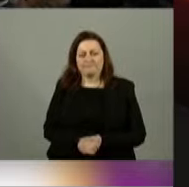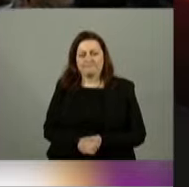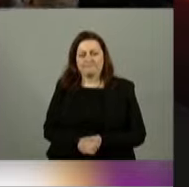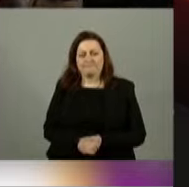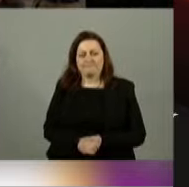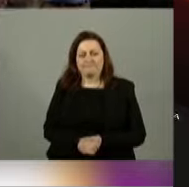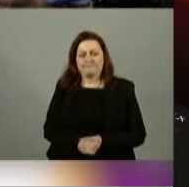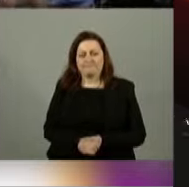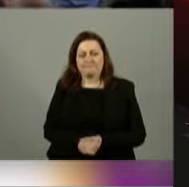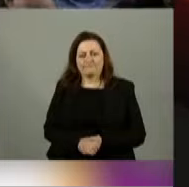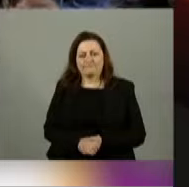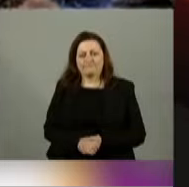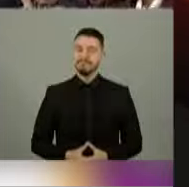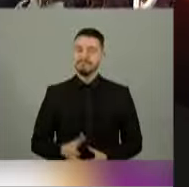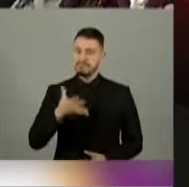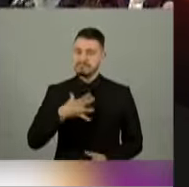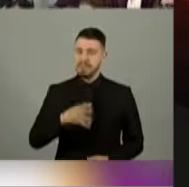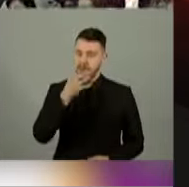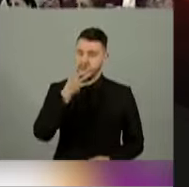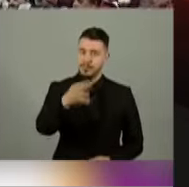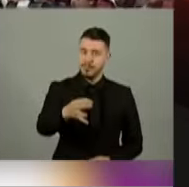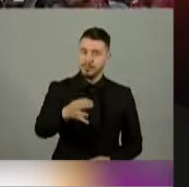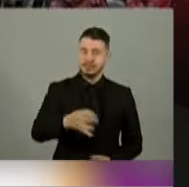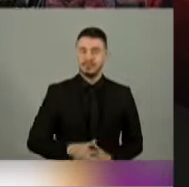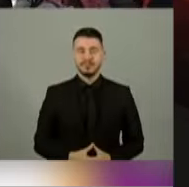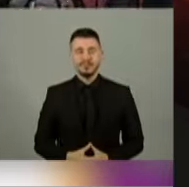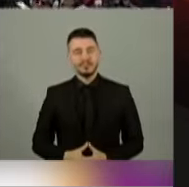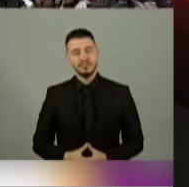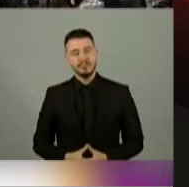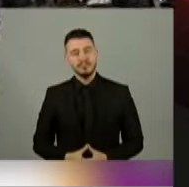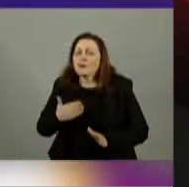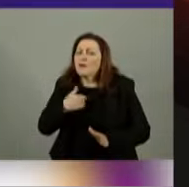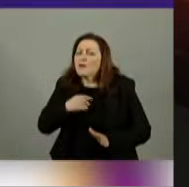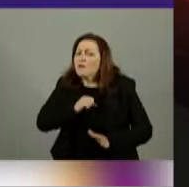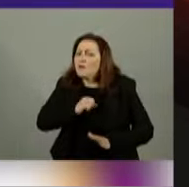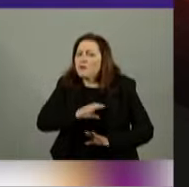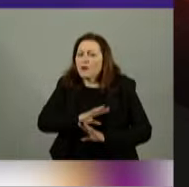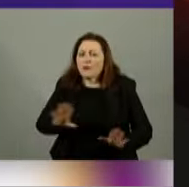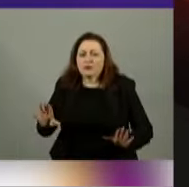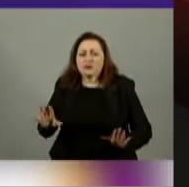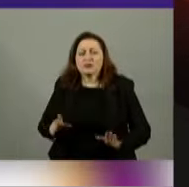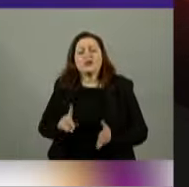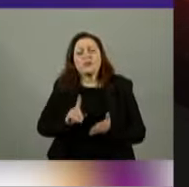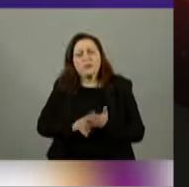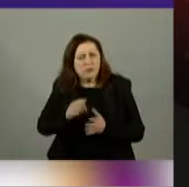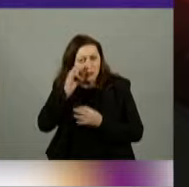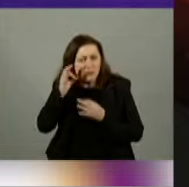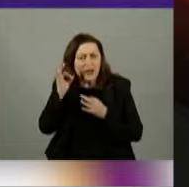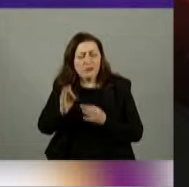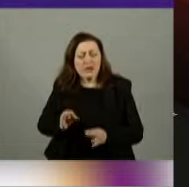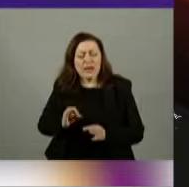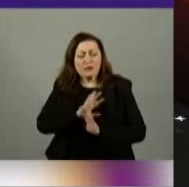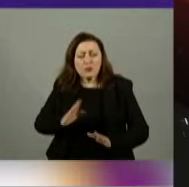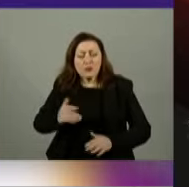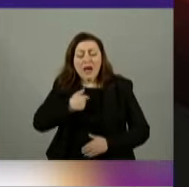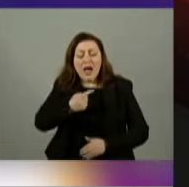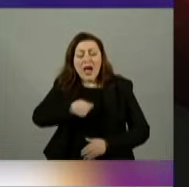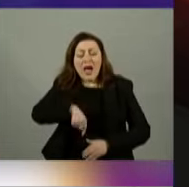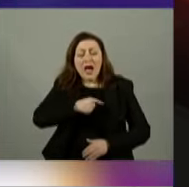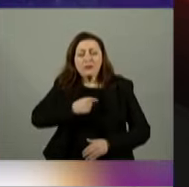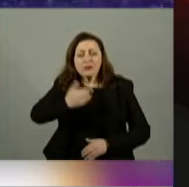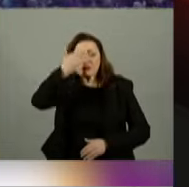ορόσημο που είναι μπροστά είναι οι ευρωεκλογές. Αυτή η διαδικασία, έτσι όπως εξελίχθηκε, δηλαδή το γεγονός ότι